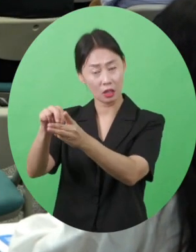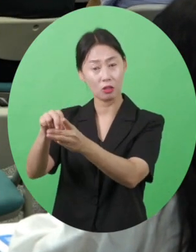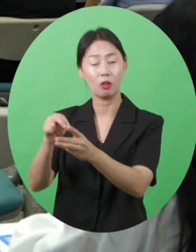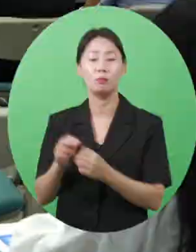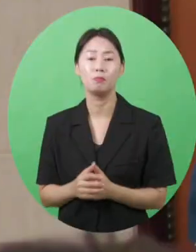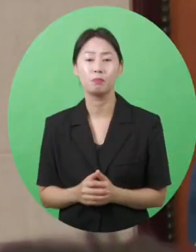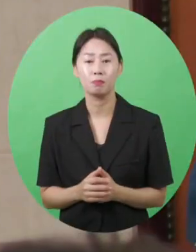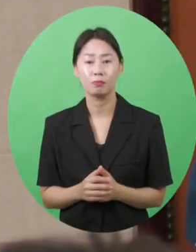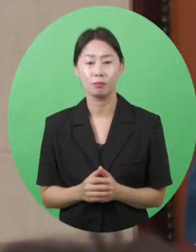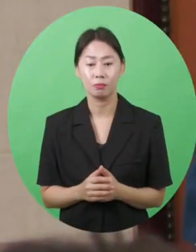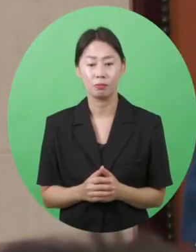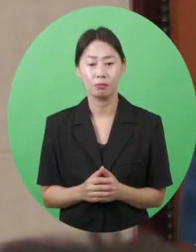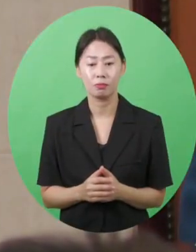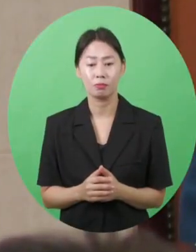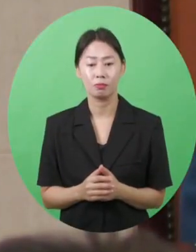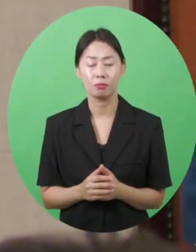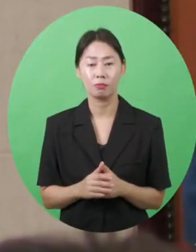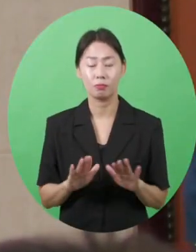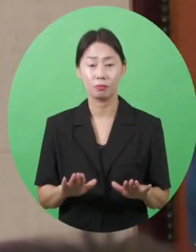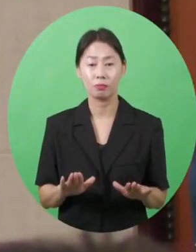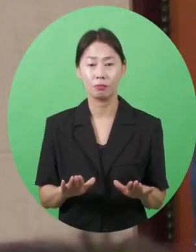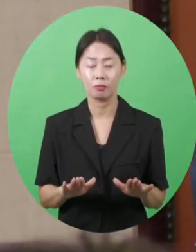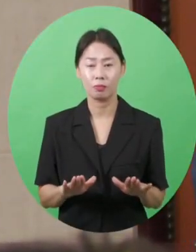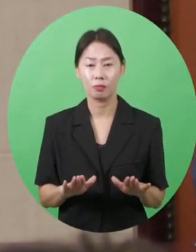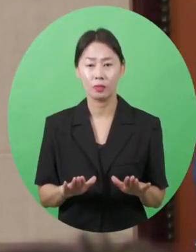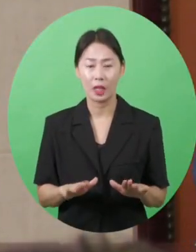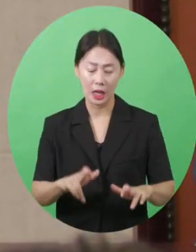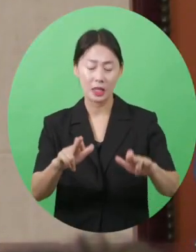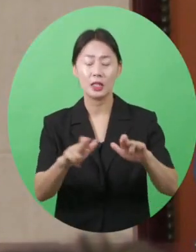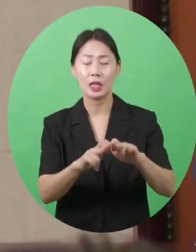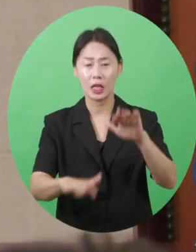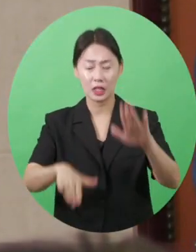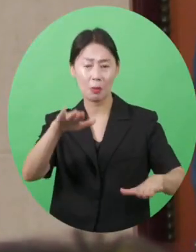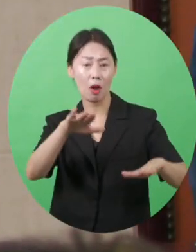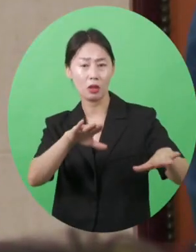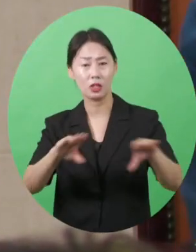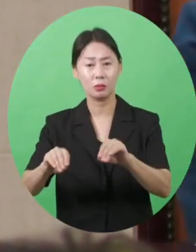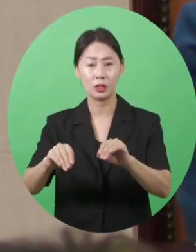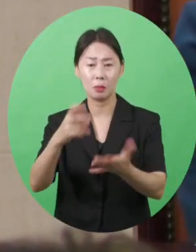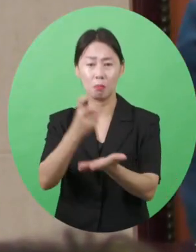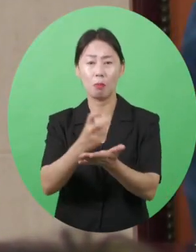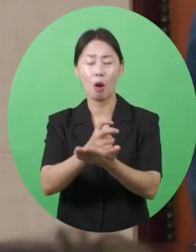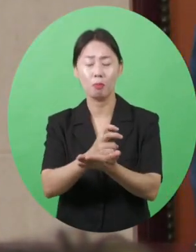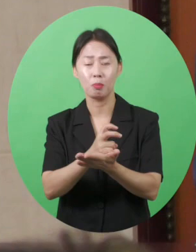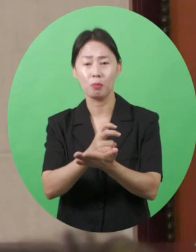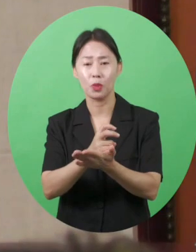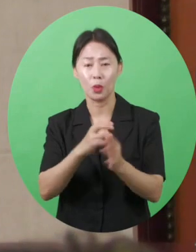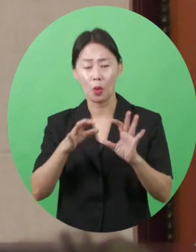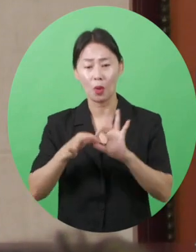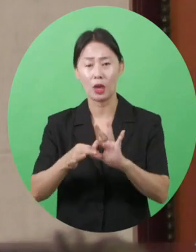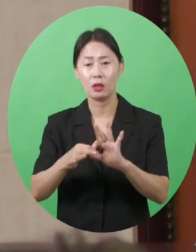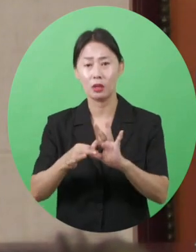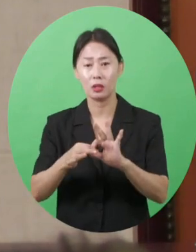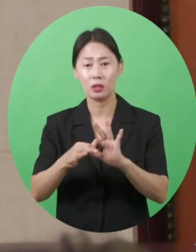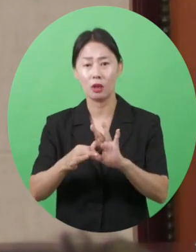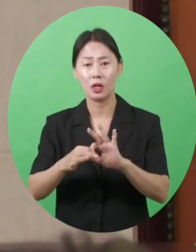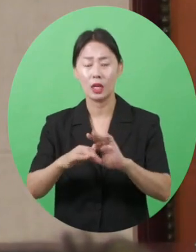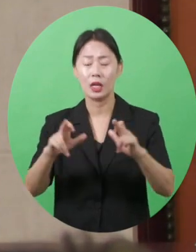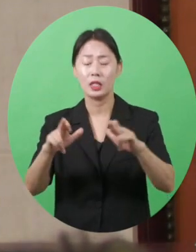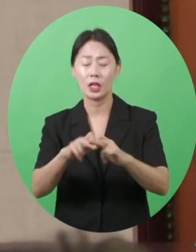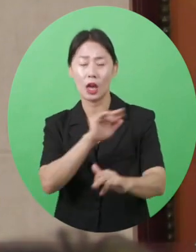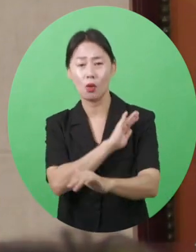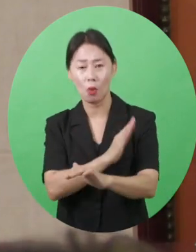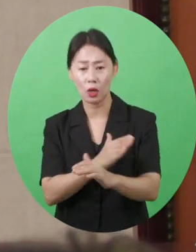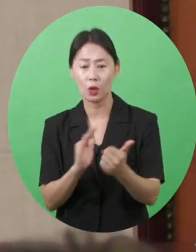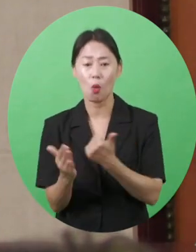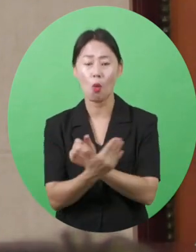하고 있고요. 우리 전남 같은 경우는 우리 장애인 차별금지 및 권익옹호에 관한 조례에 따라서 지금 장애인 권익옹호기관